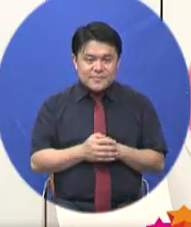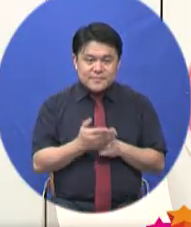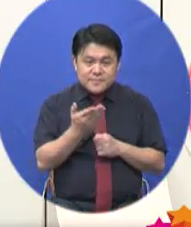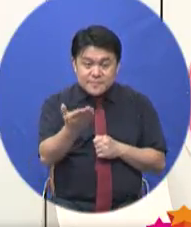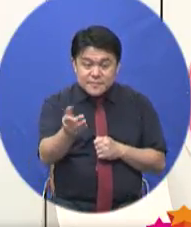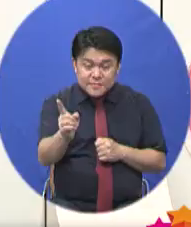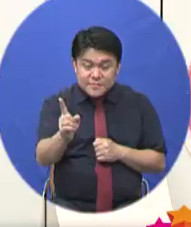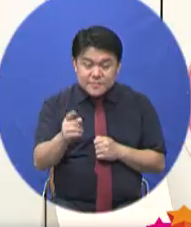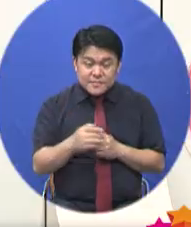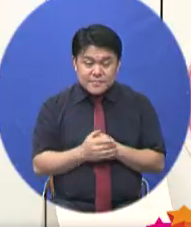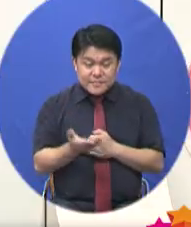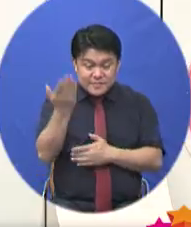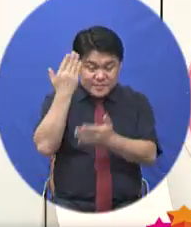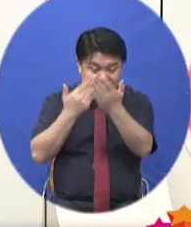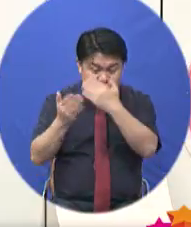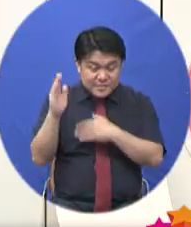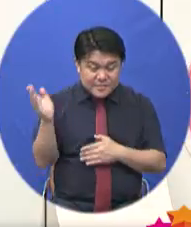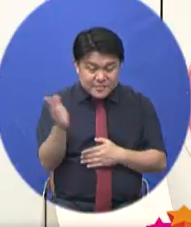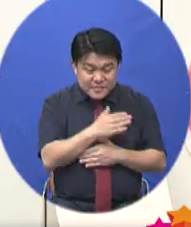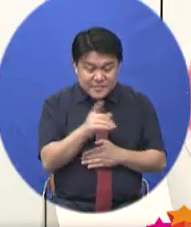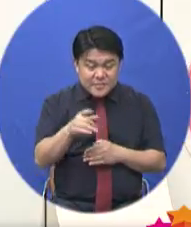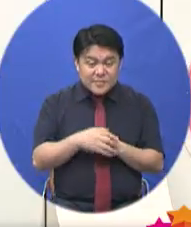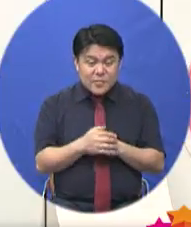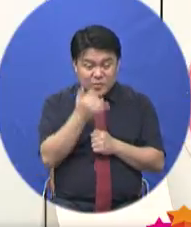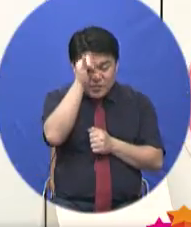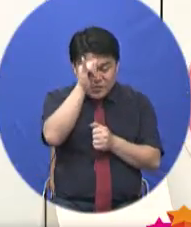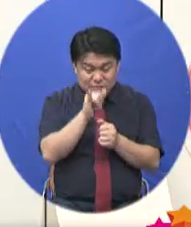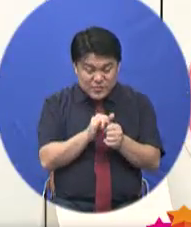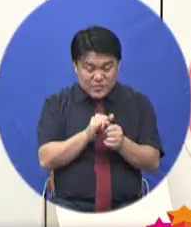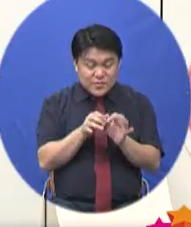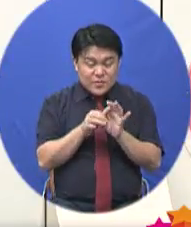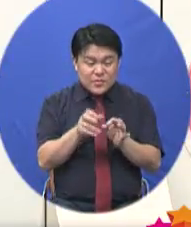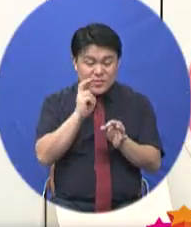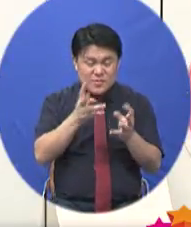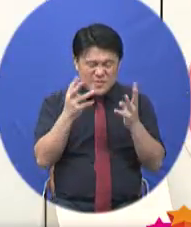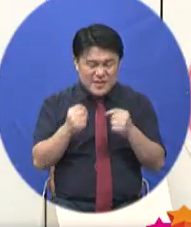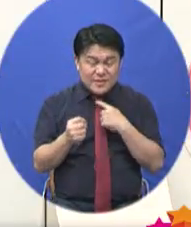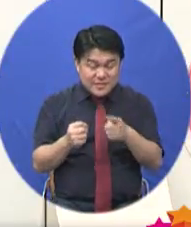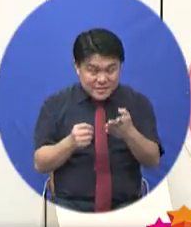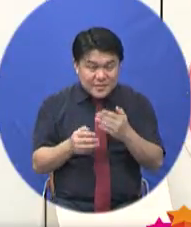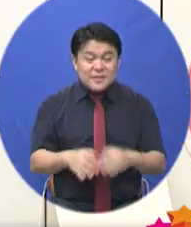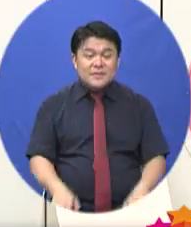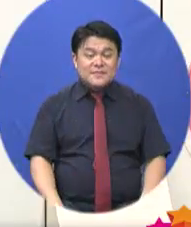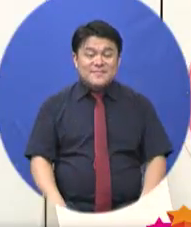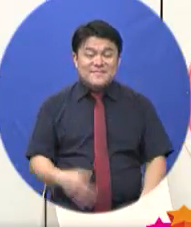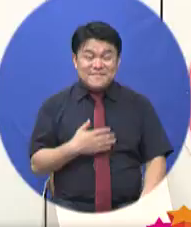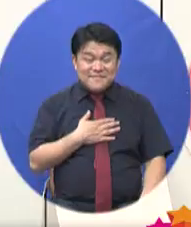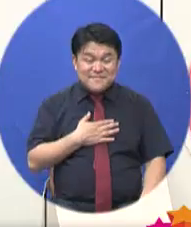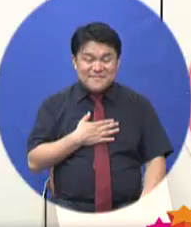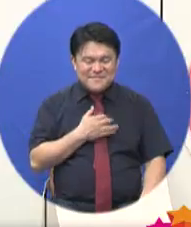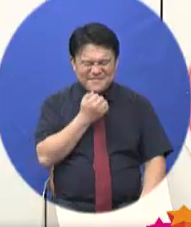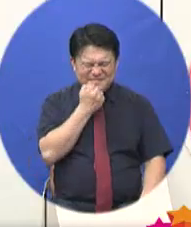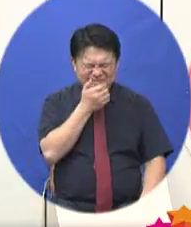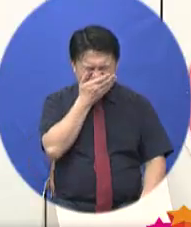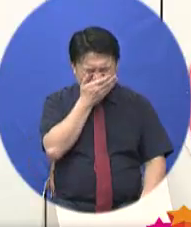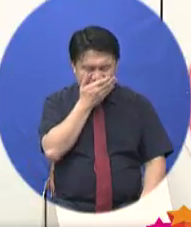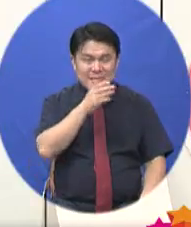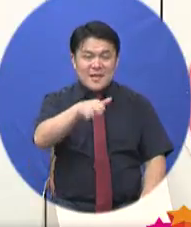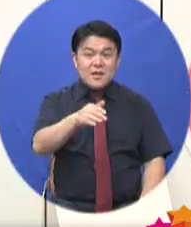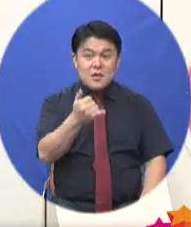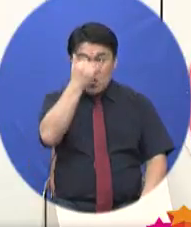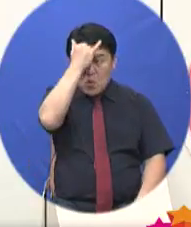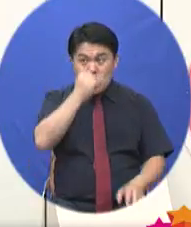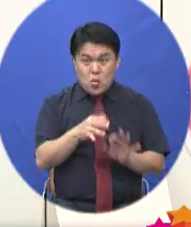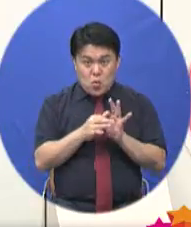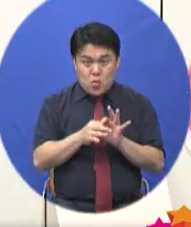타고키님은 이미 옛날부터 효심에 관련된 노래를 부르셨네요. 이게 효와 관련된